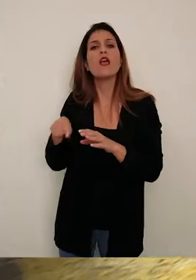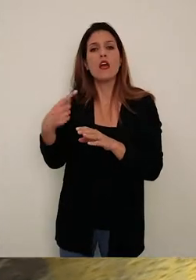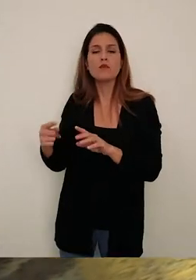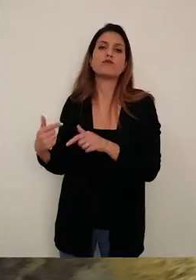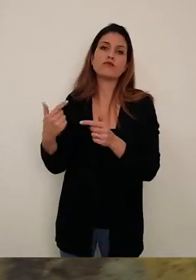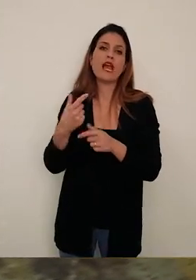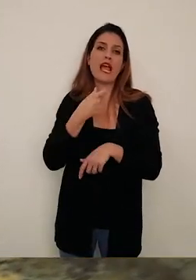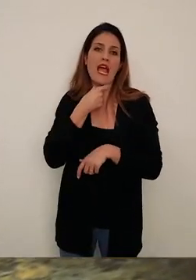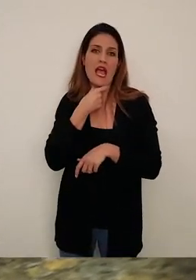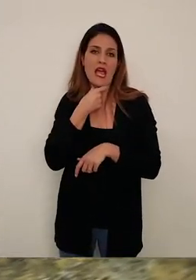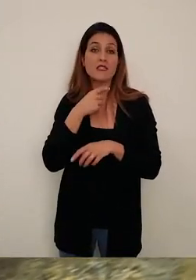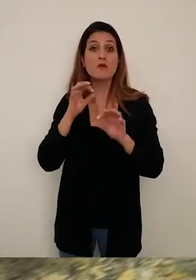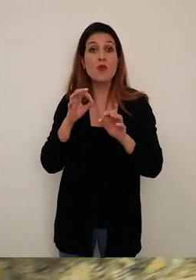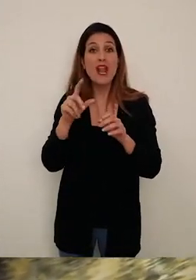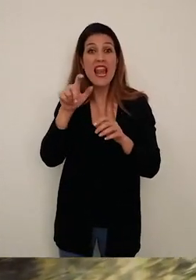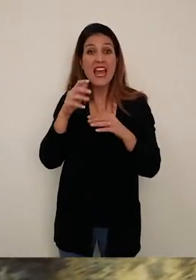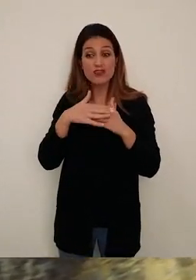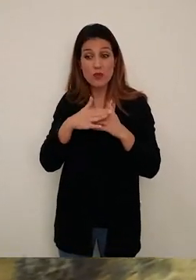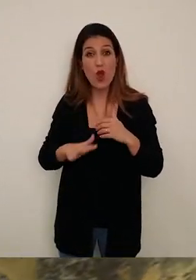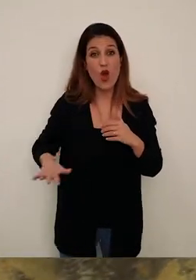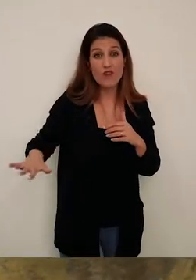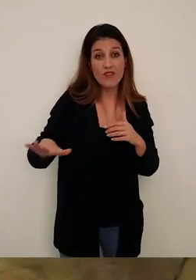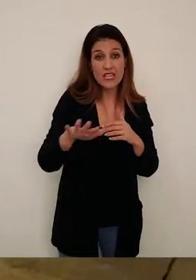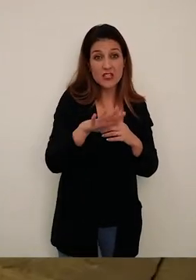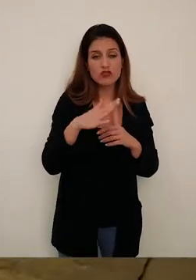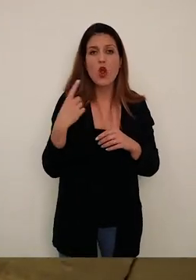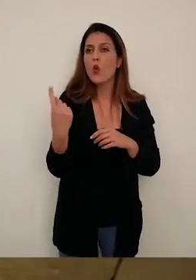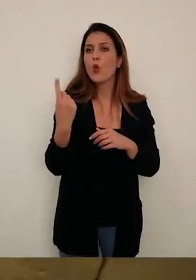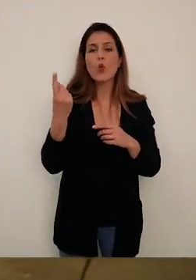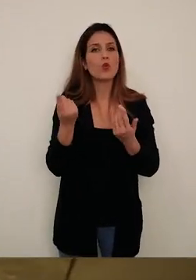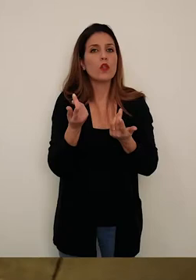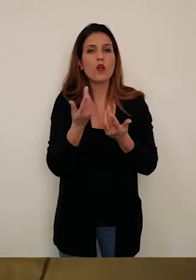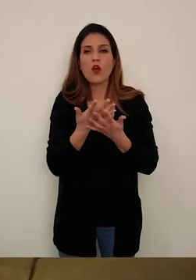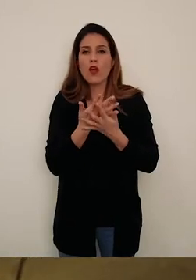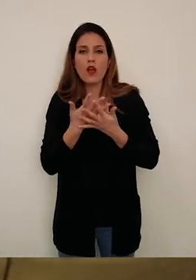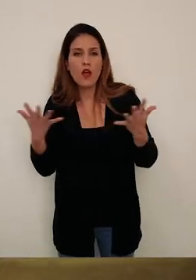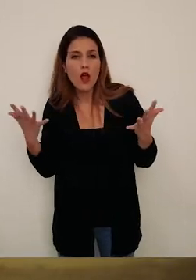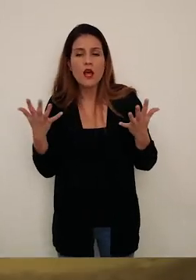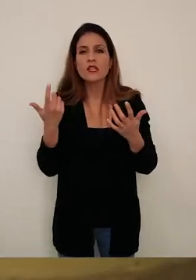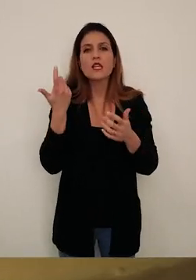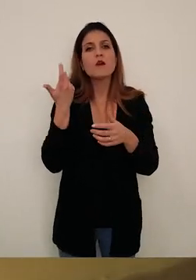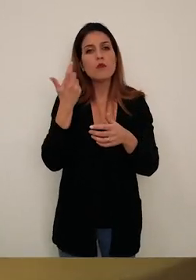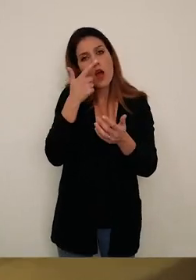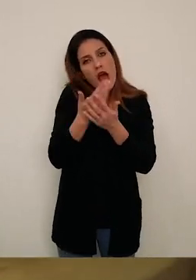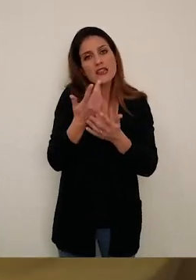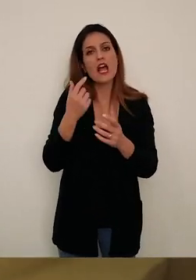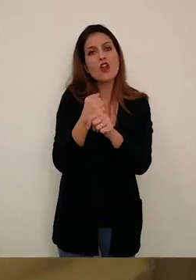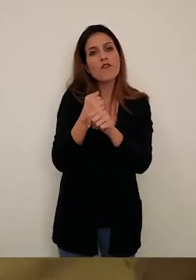Oggi rappresenta l'unico esempio in provincia di Lecce di una struttura così ben attrezzata per un lavoro continuativo.